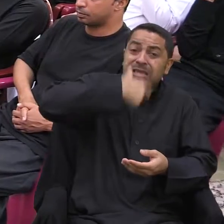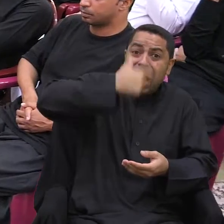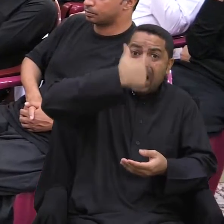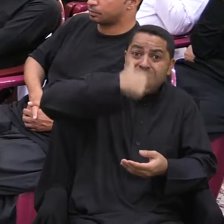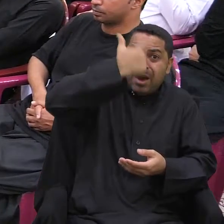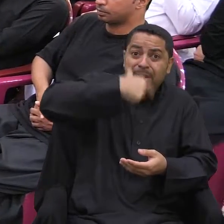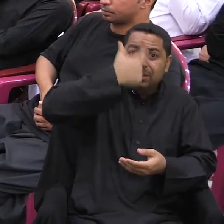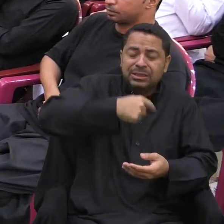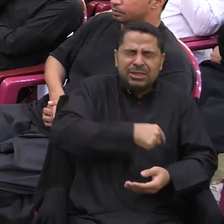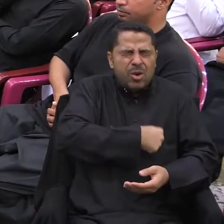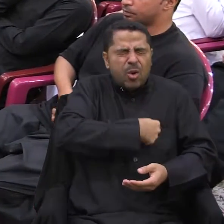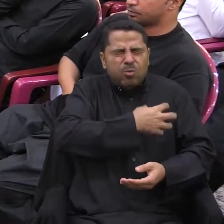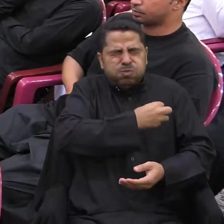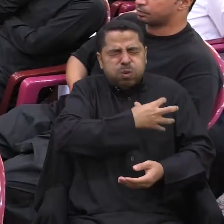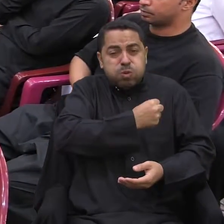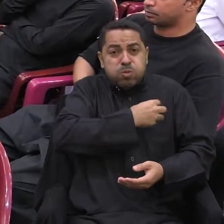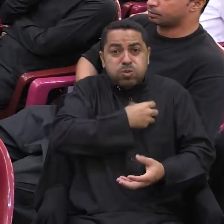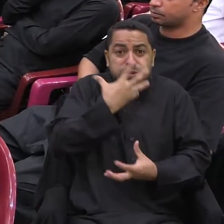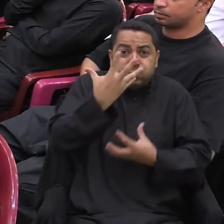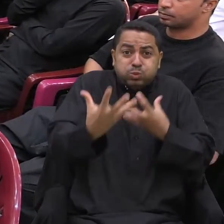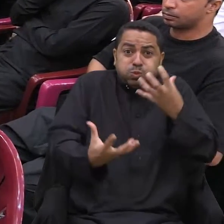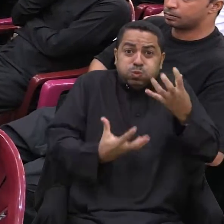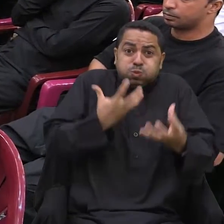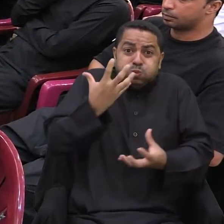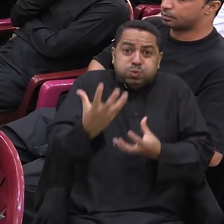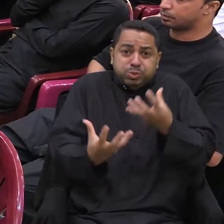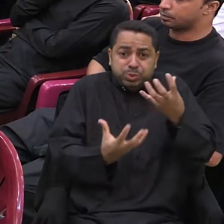ظمأن، والقلب منه في